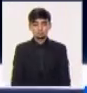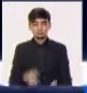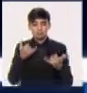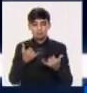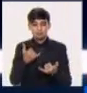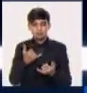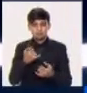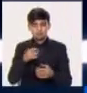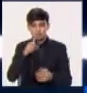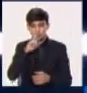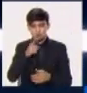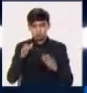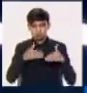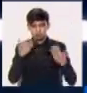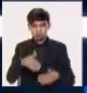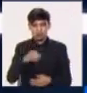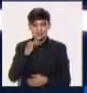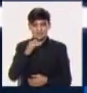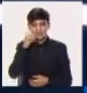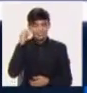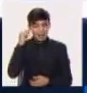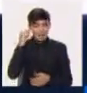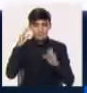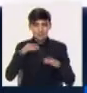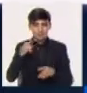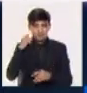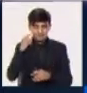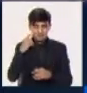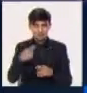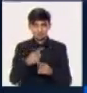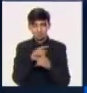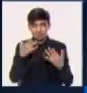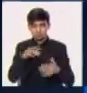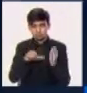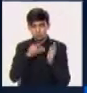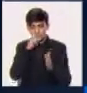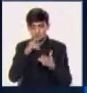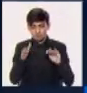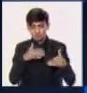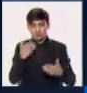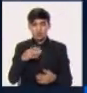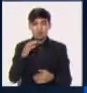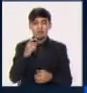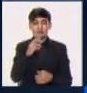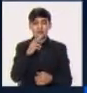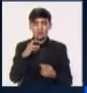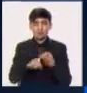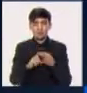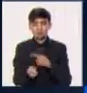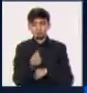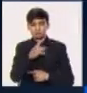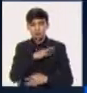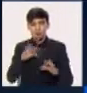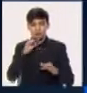Сегодня ровно полгода, как официально в Китае заявили о появлении коронавируса нового типа. К тому моменту в стране сотни тысяч людей уже